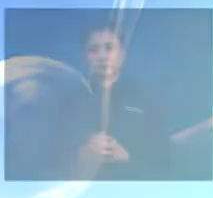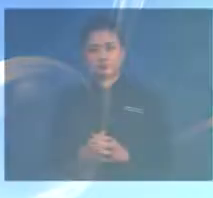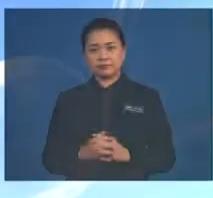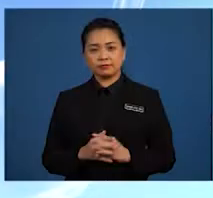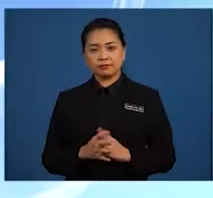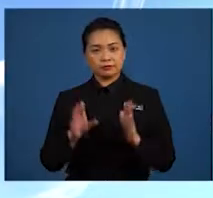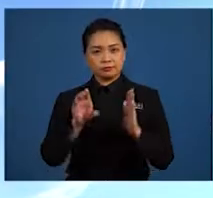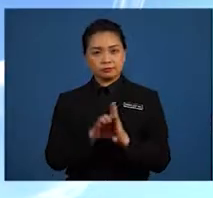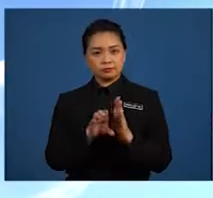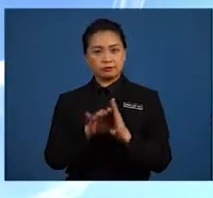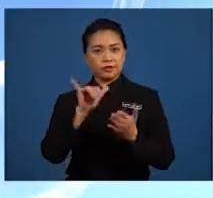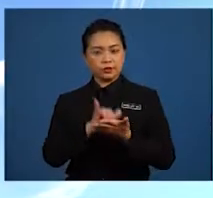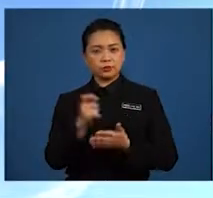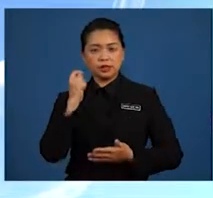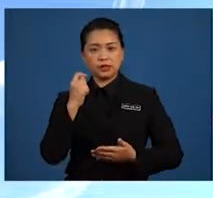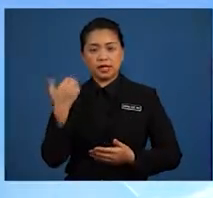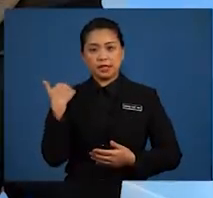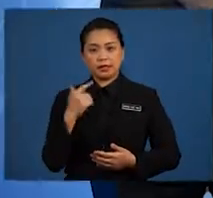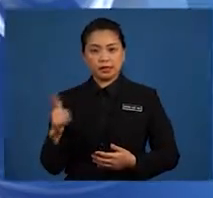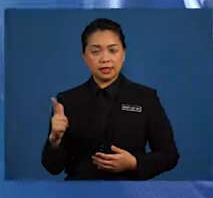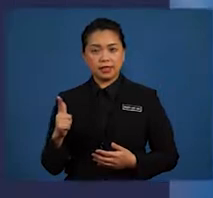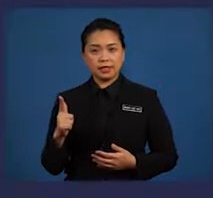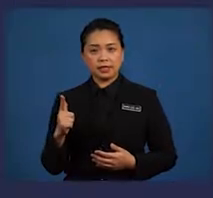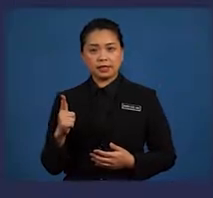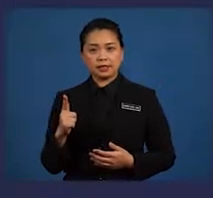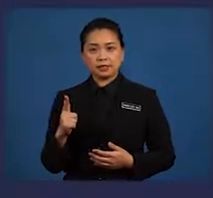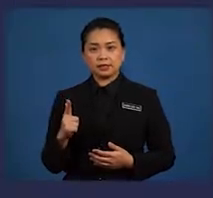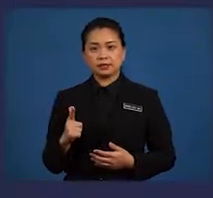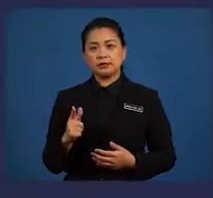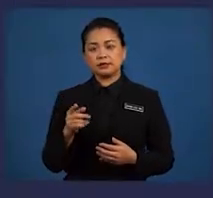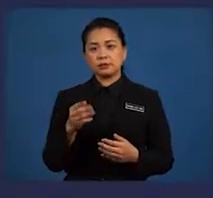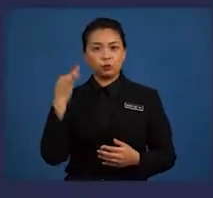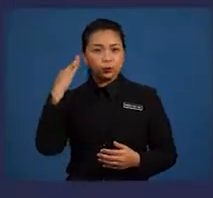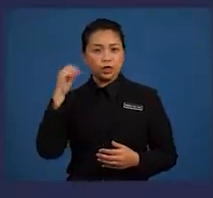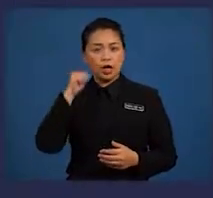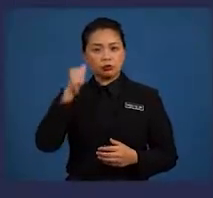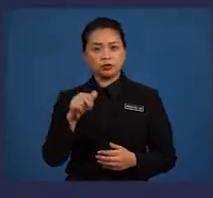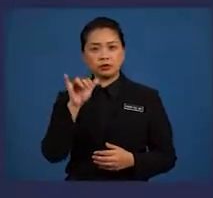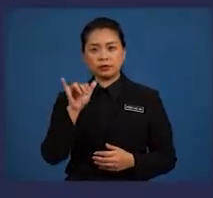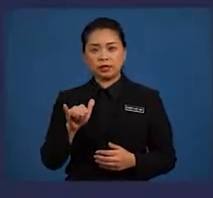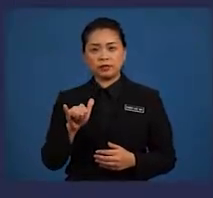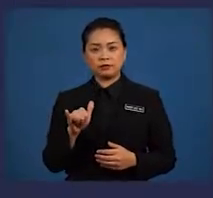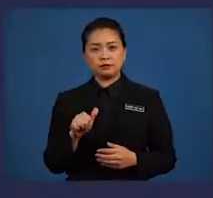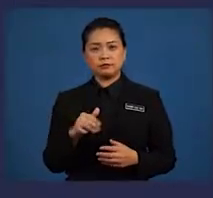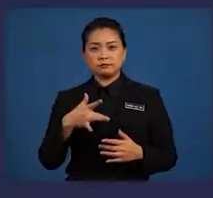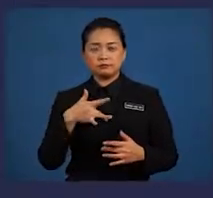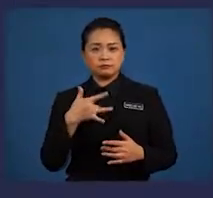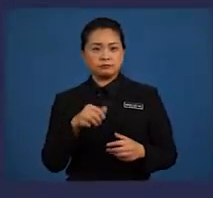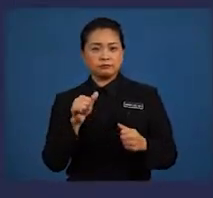contoh itu tadi merupakan instrumen ke atau bunyi audio yang mengasyikkan